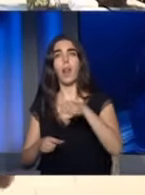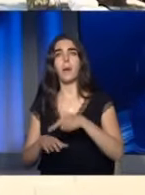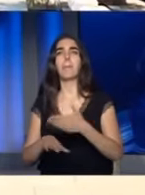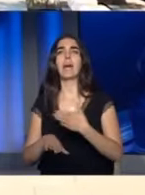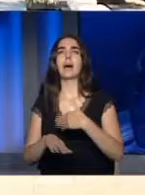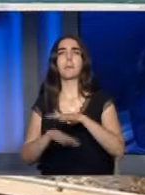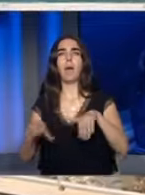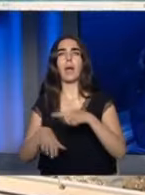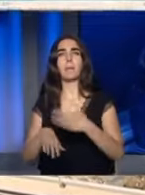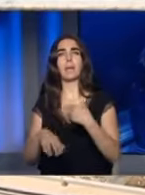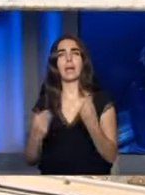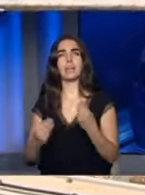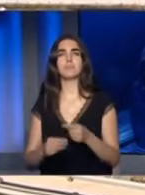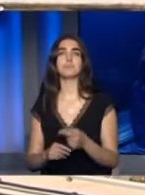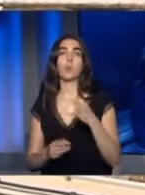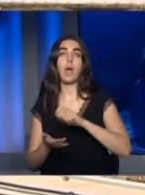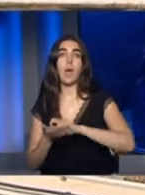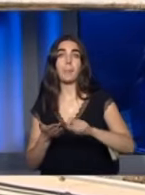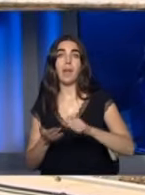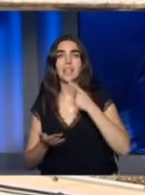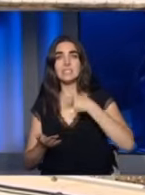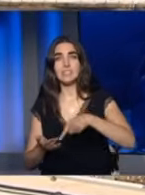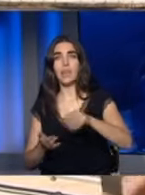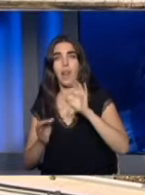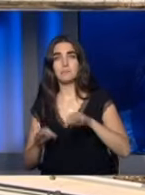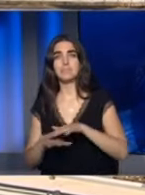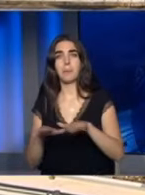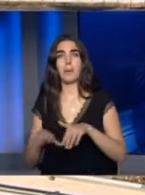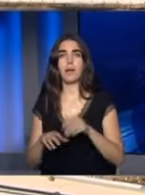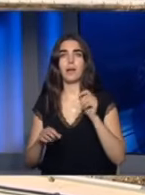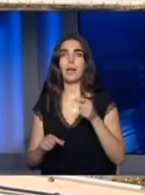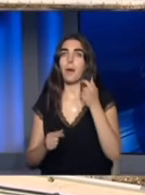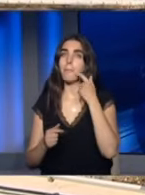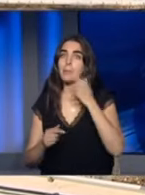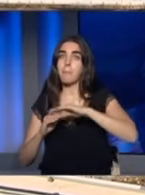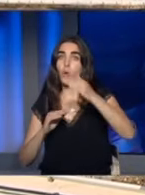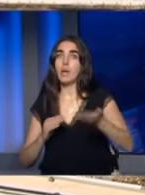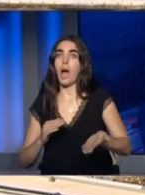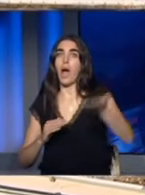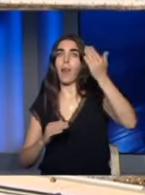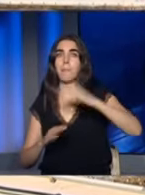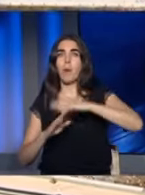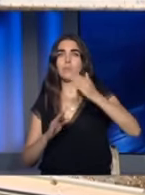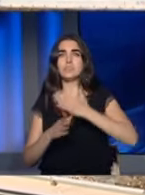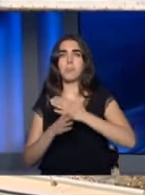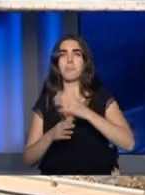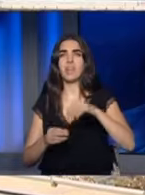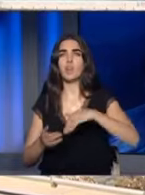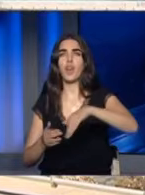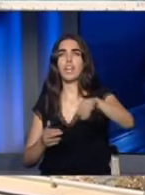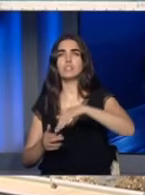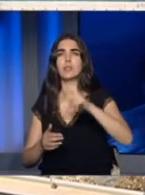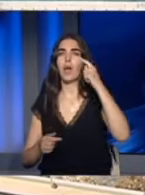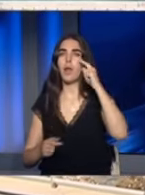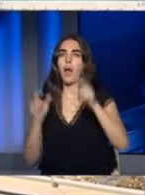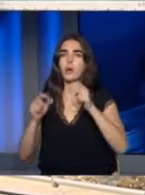اخر السنه اول شيء ما خارج البحر صباحه يعني ليك الموجه قد ايه عالي ثاني شيء فشره خلق